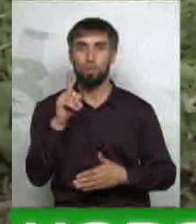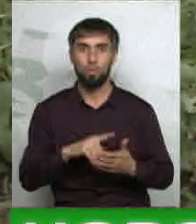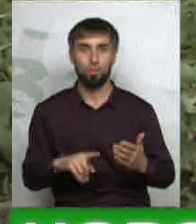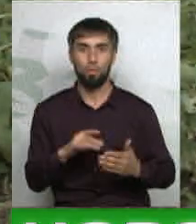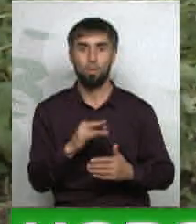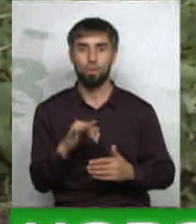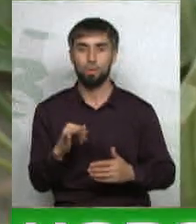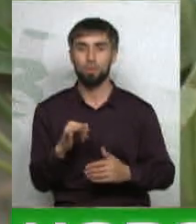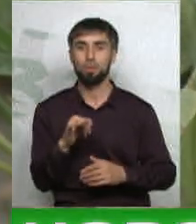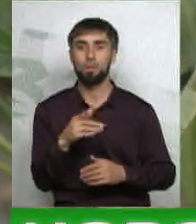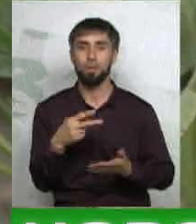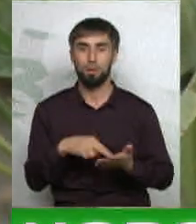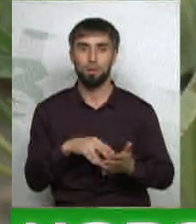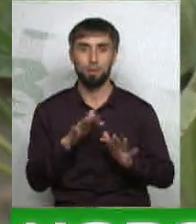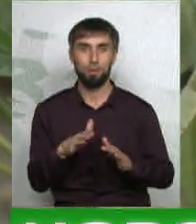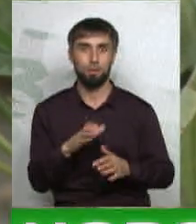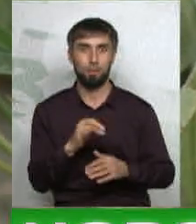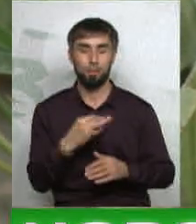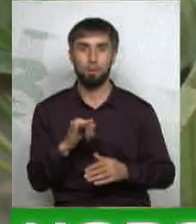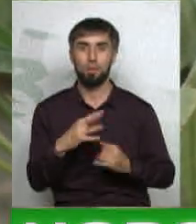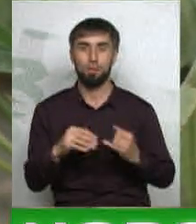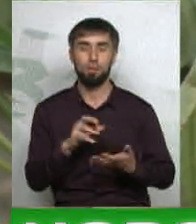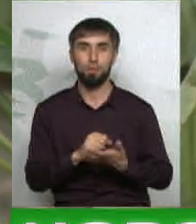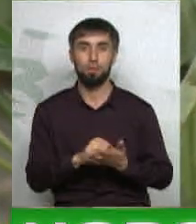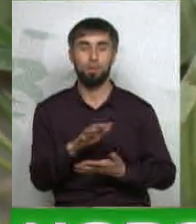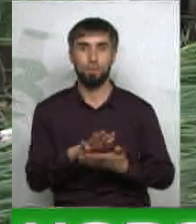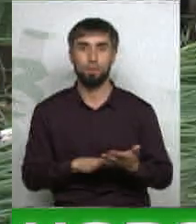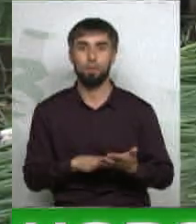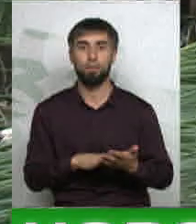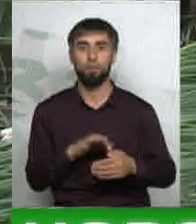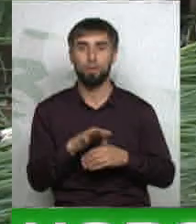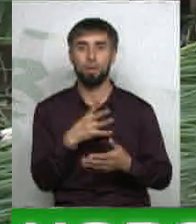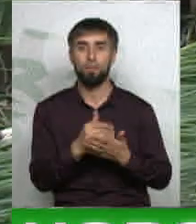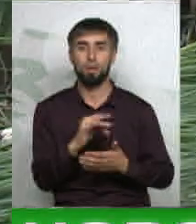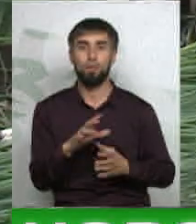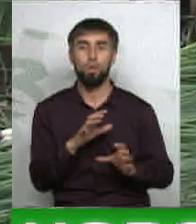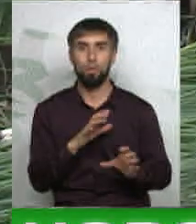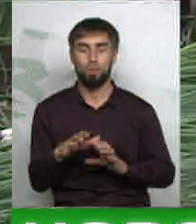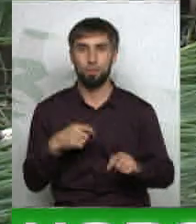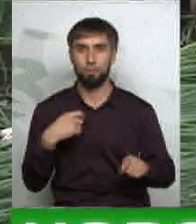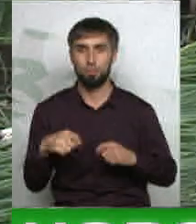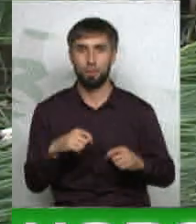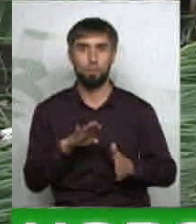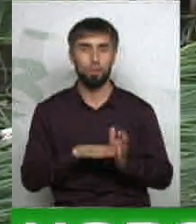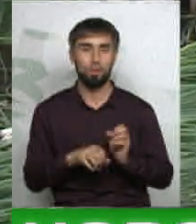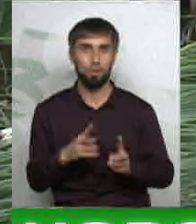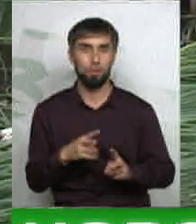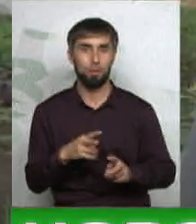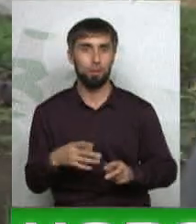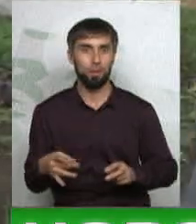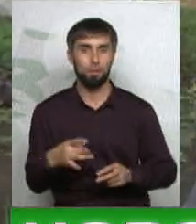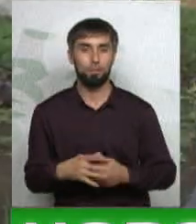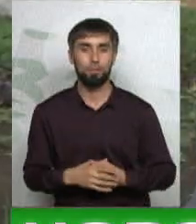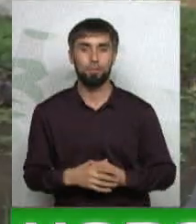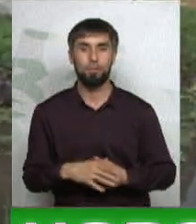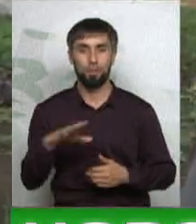что овощеводство станет делом стабильным. Земледельцы продолжат вносить свой вклад в обеспечение продовольственной безопасности региона.